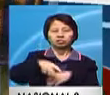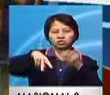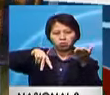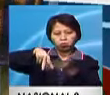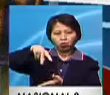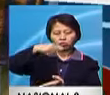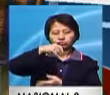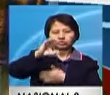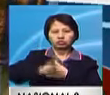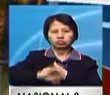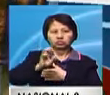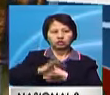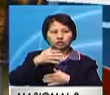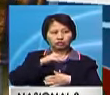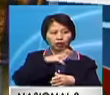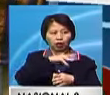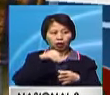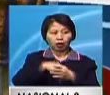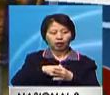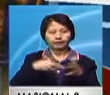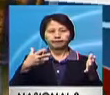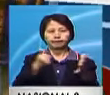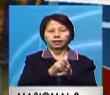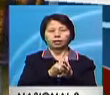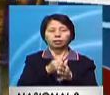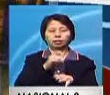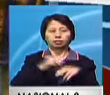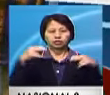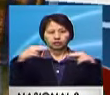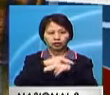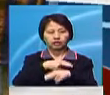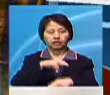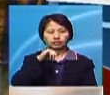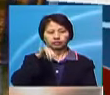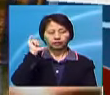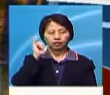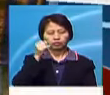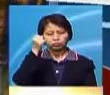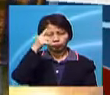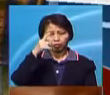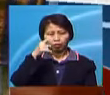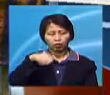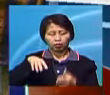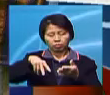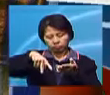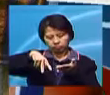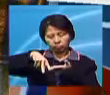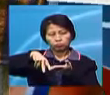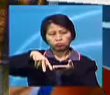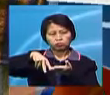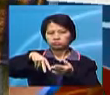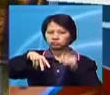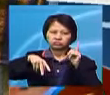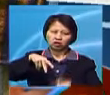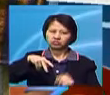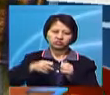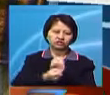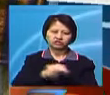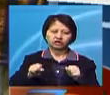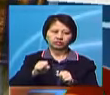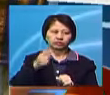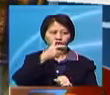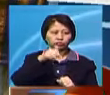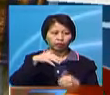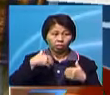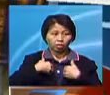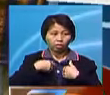akibat kecederaan parah selepas terlibat dalam kemalangan di Lebuh Raya Gatri semalam. Difahamkan bahagian bawah kaki kiri Syaban tidak dapat lagi diselamatkan